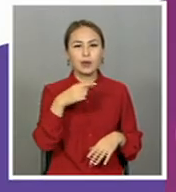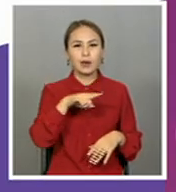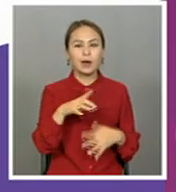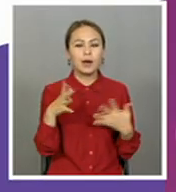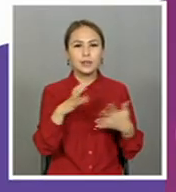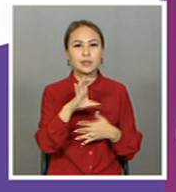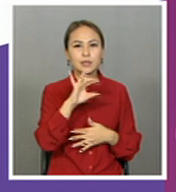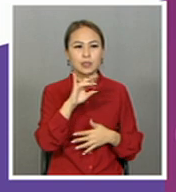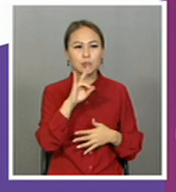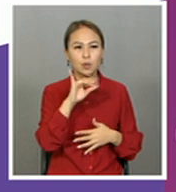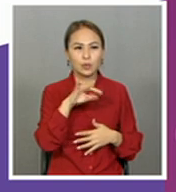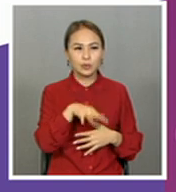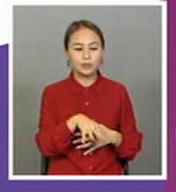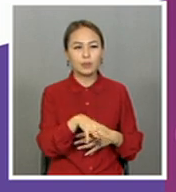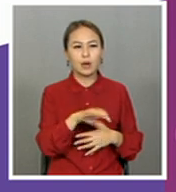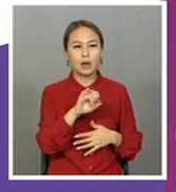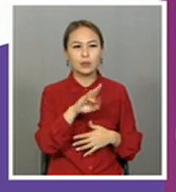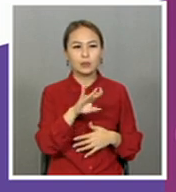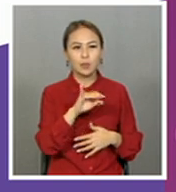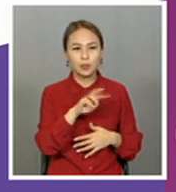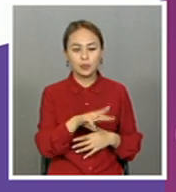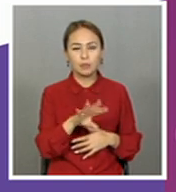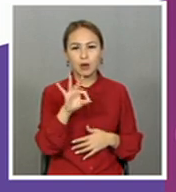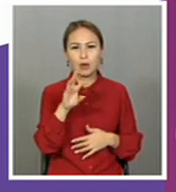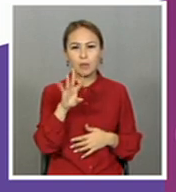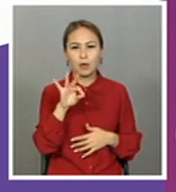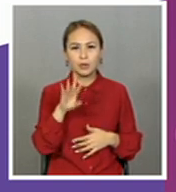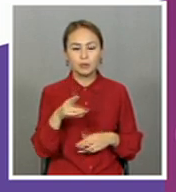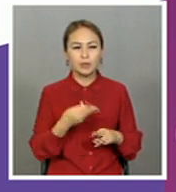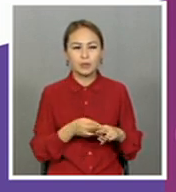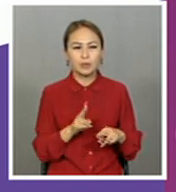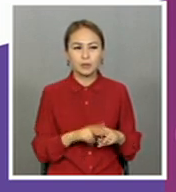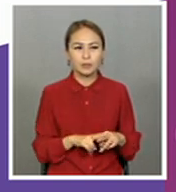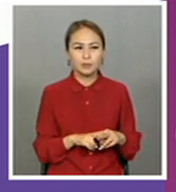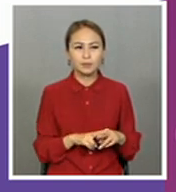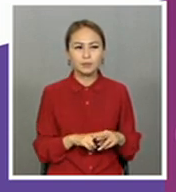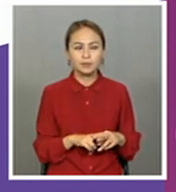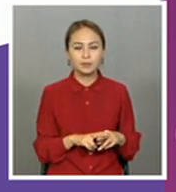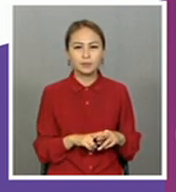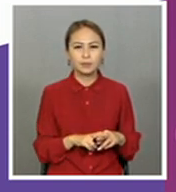синоним, қайсы антоним, қайсы амоним екен.